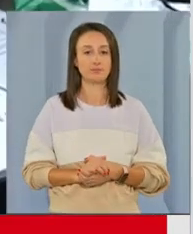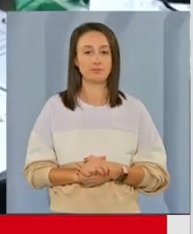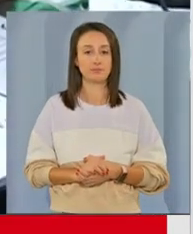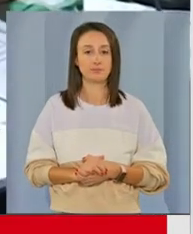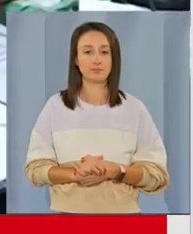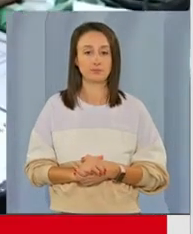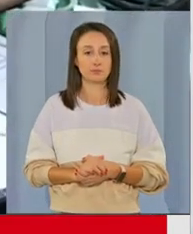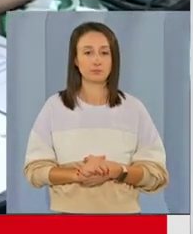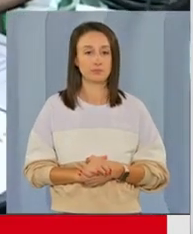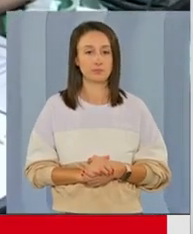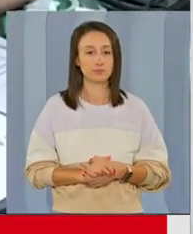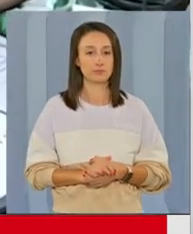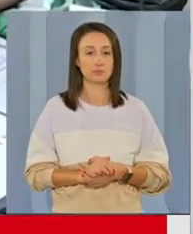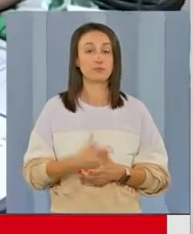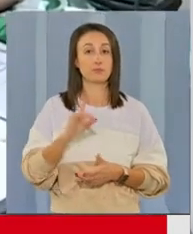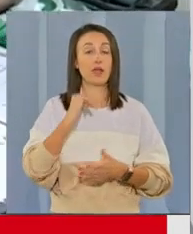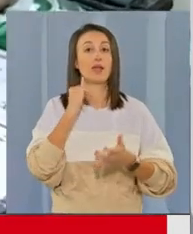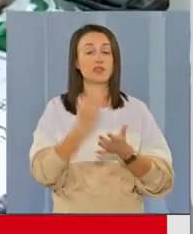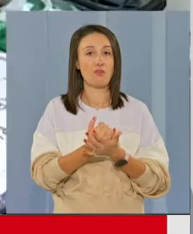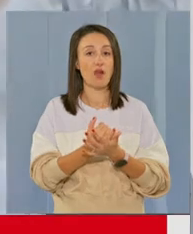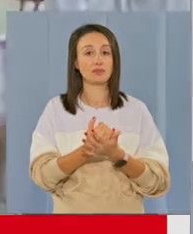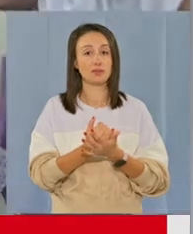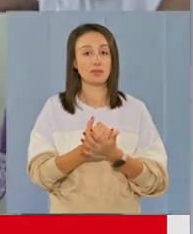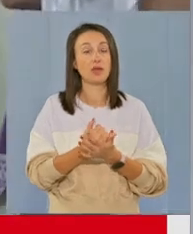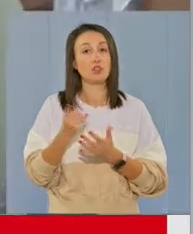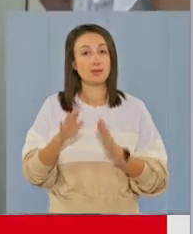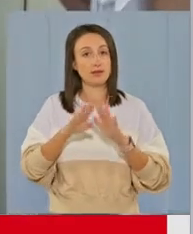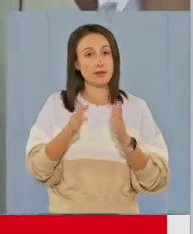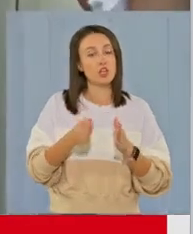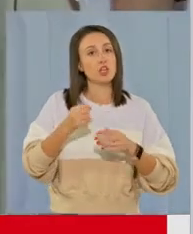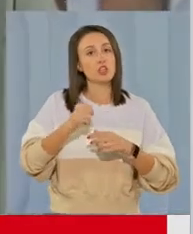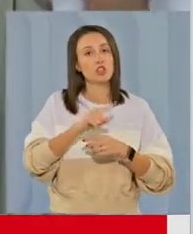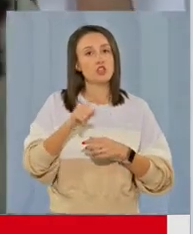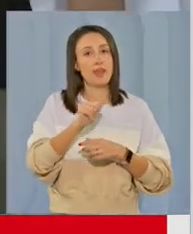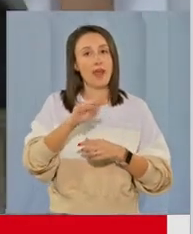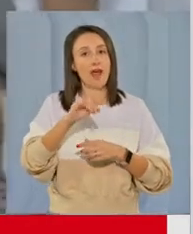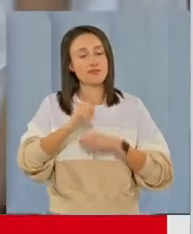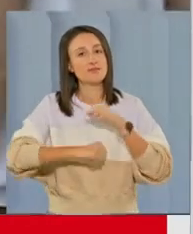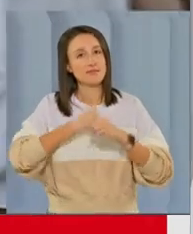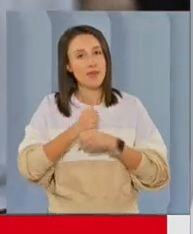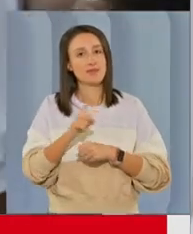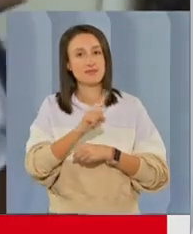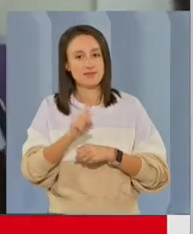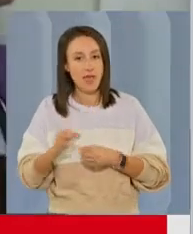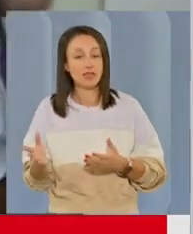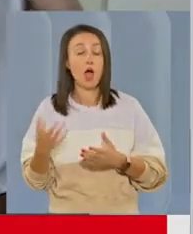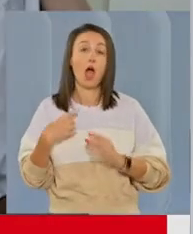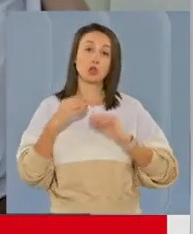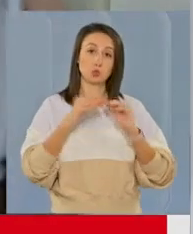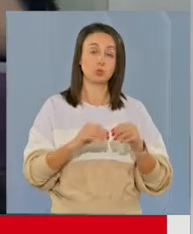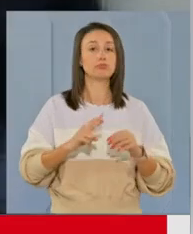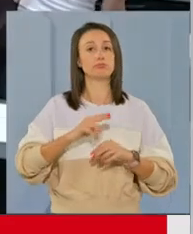invitație. Da, într-adevăr, această generație care a ajuns, să spun așa, în zona maturității